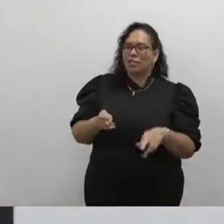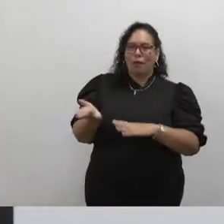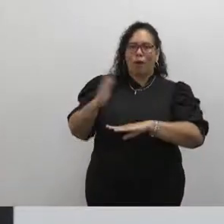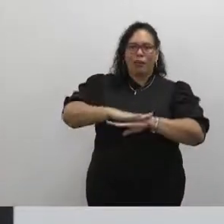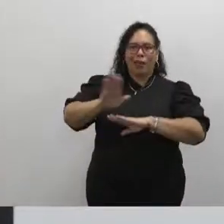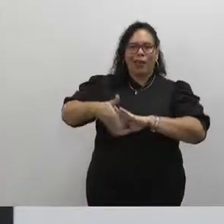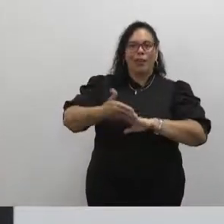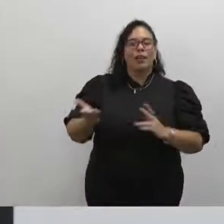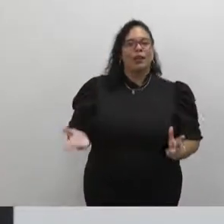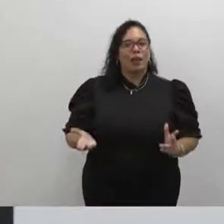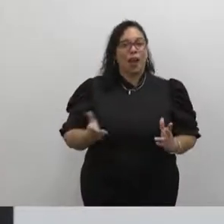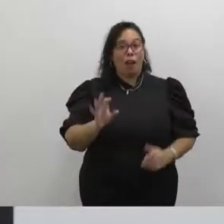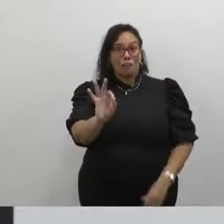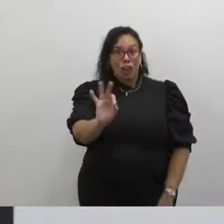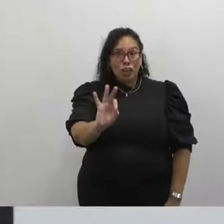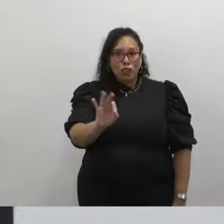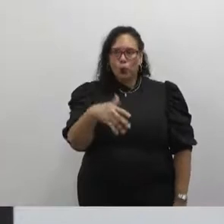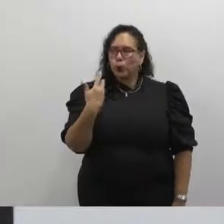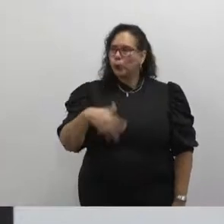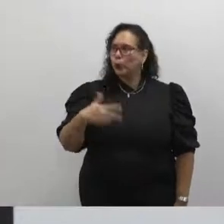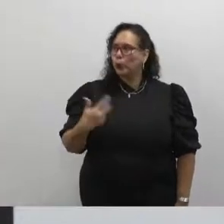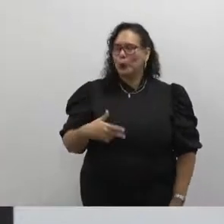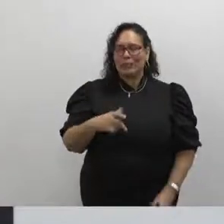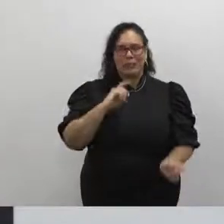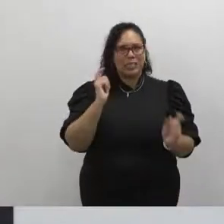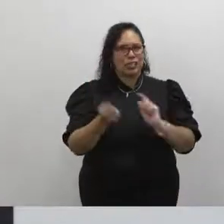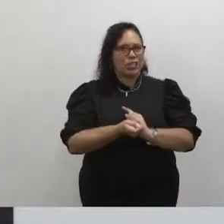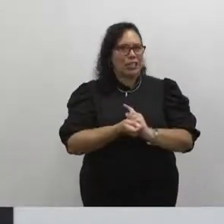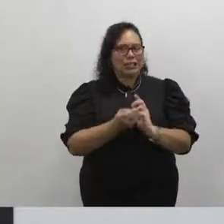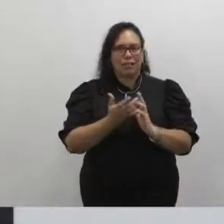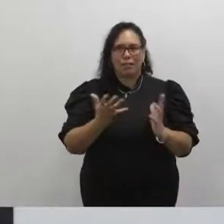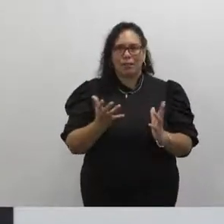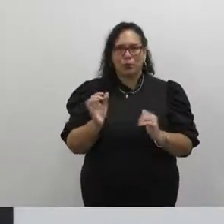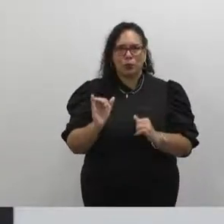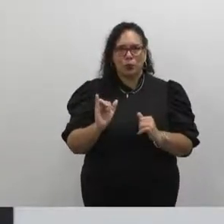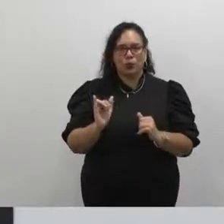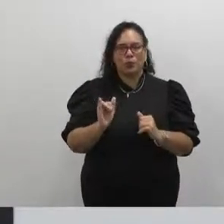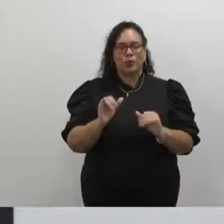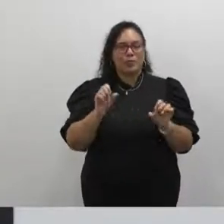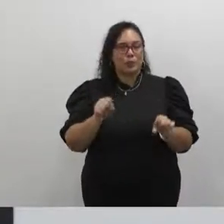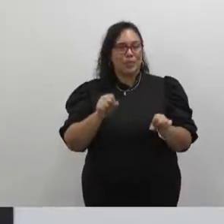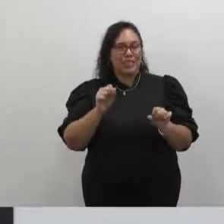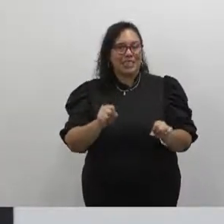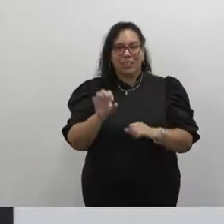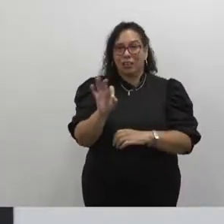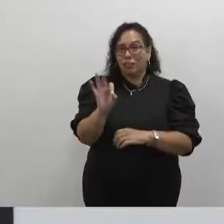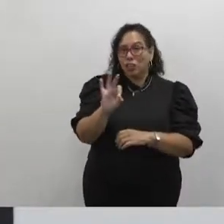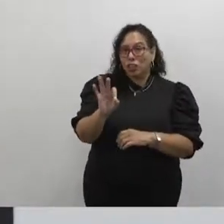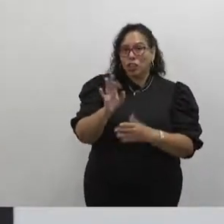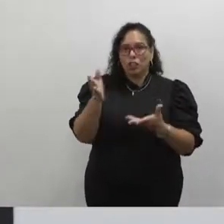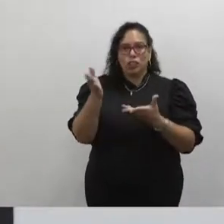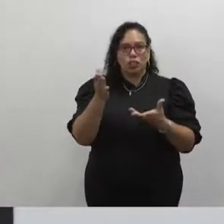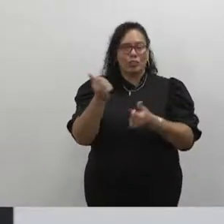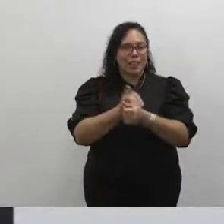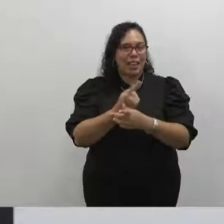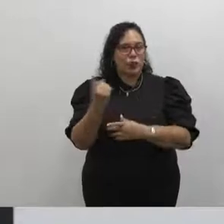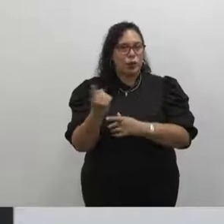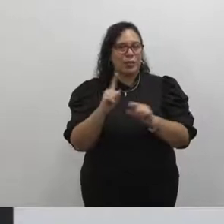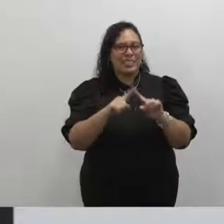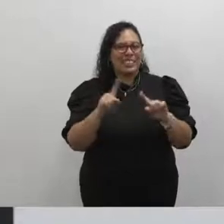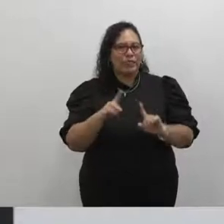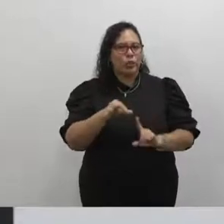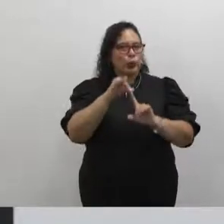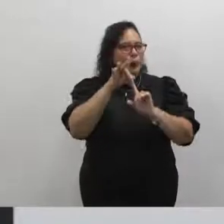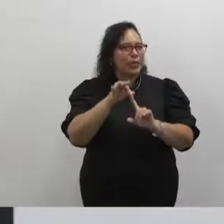គឺអ្វីៗទាំងអស់កន្លែងមួយៗនៅសាលាមួយៗនឹងត្រូវតែមានការភាពជាដៃគូជាមួយគ្នាយើងត្រូវថាកូនសិស្សនឹងដើម្បីបើយើងឲ្យមានផ្ដោតអារម្មណ៍នឹងថាកុំឲ្យអង្គុយនៅក្នុងសវរងាយហើយយើងបាននិយាយអំពីតុកទូកៅអីណា smart paper tăng ảo nữa, chấm phim bây giờ thợ bàn tóc